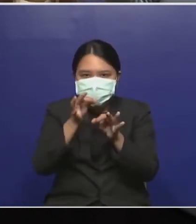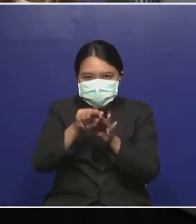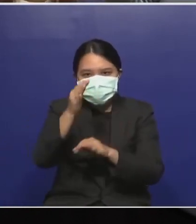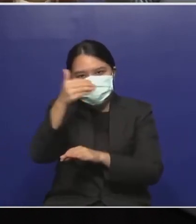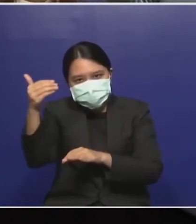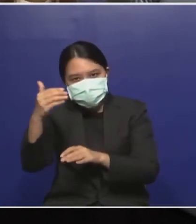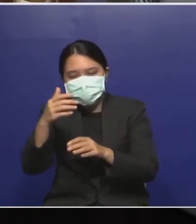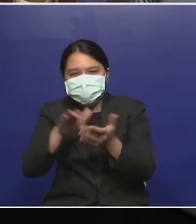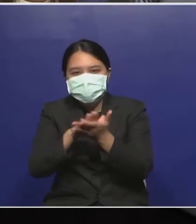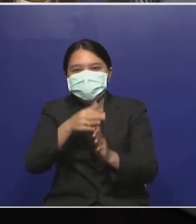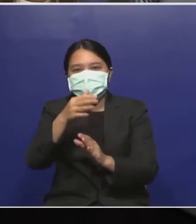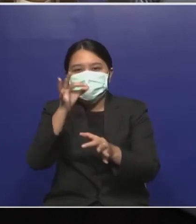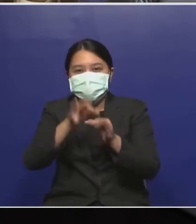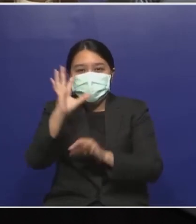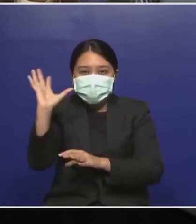วธีการแ้ไปัญหานี้